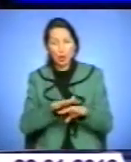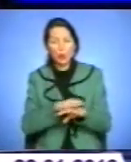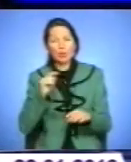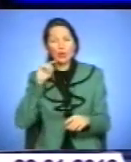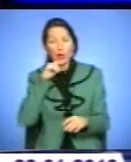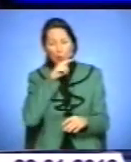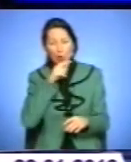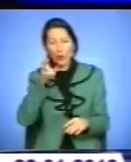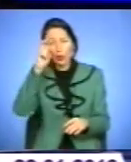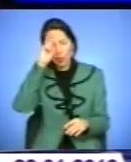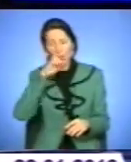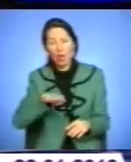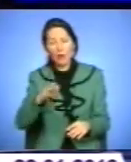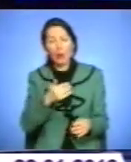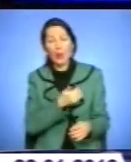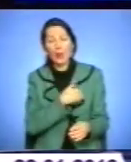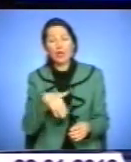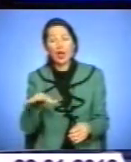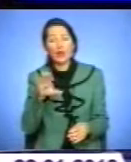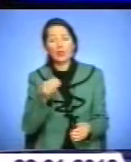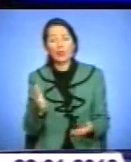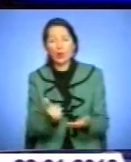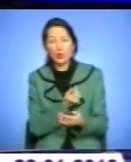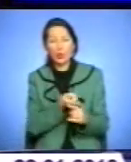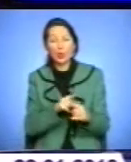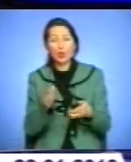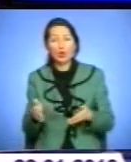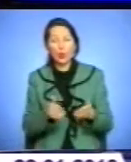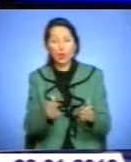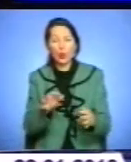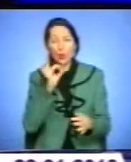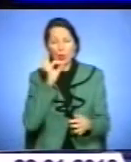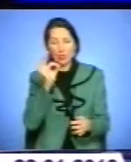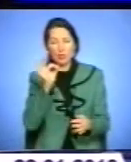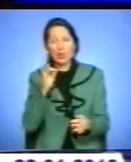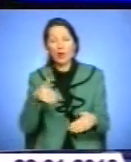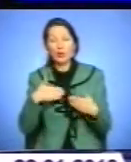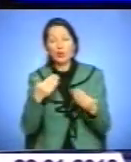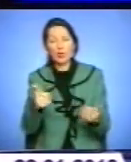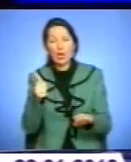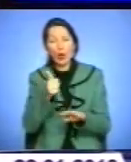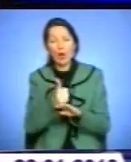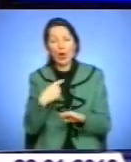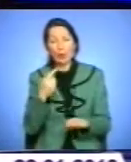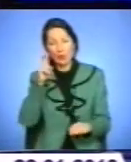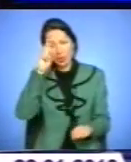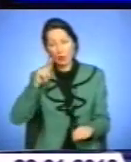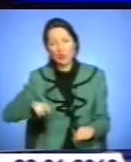щиро бажаю нам усім успіху на цьому шляху, наголосив у зверненні голова облдержадміністрації Валентин